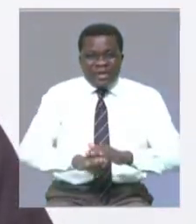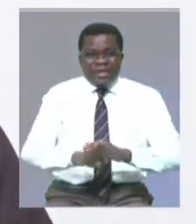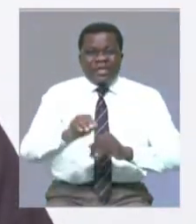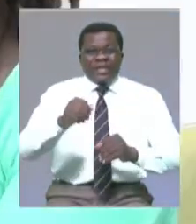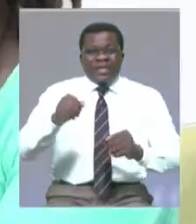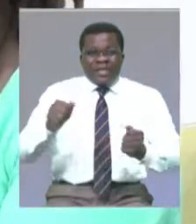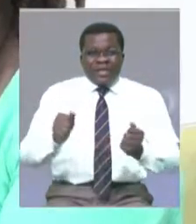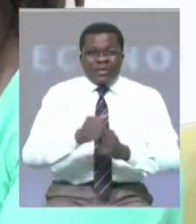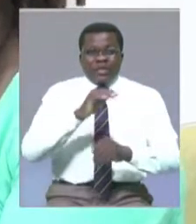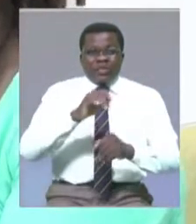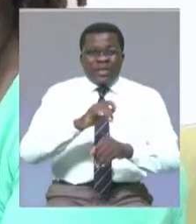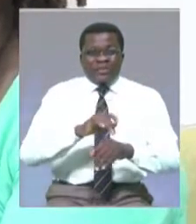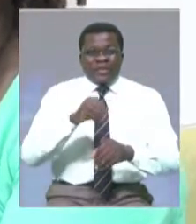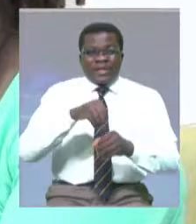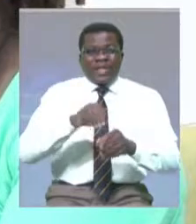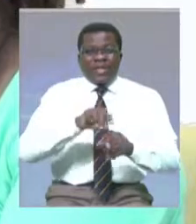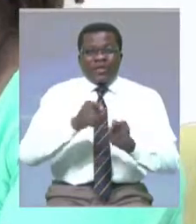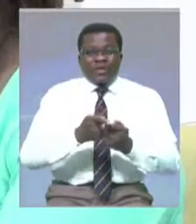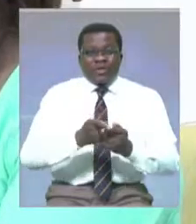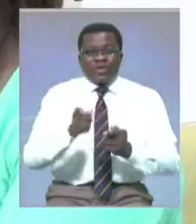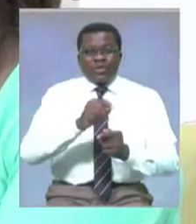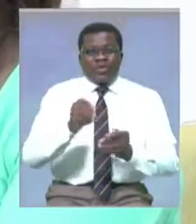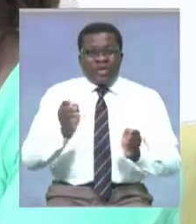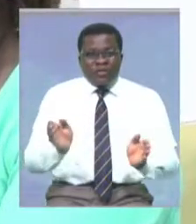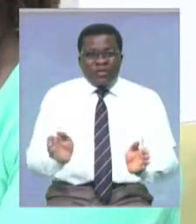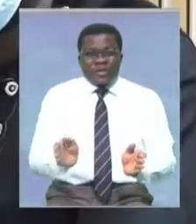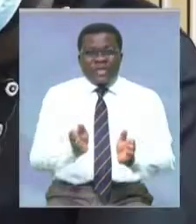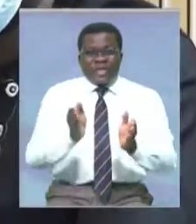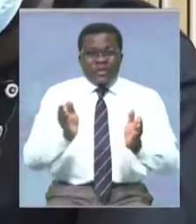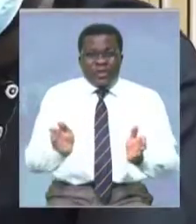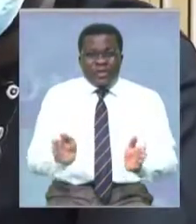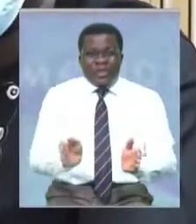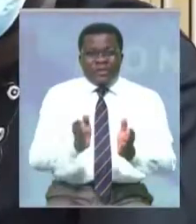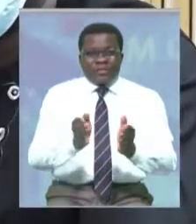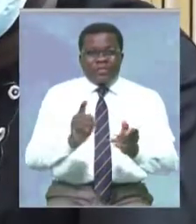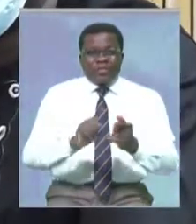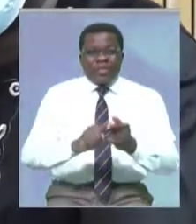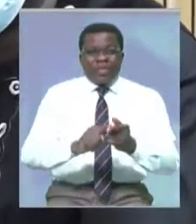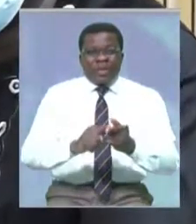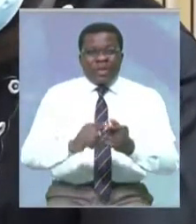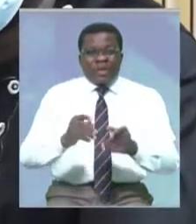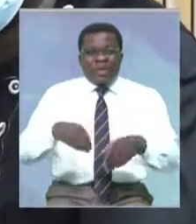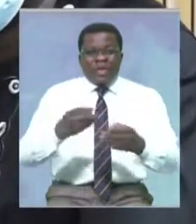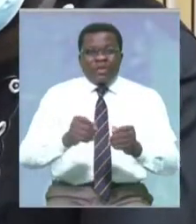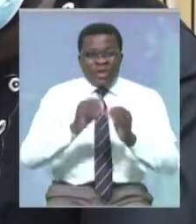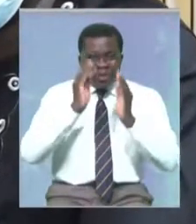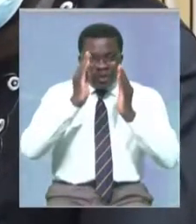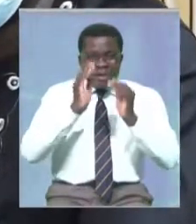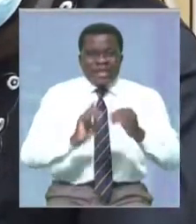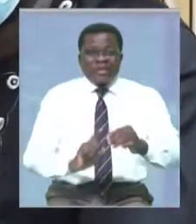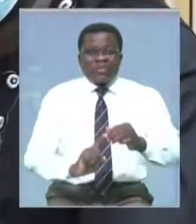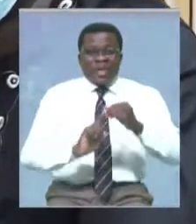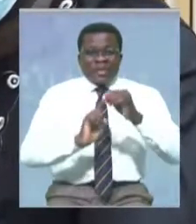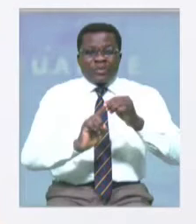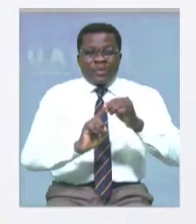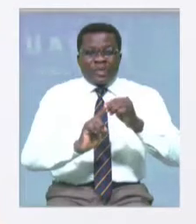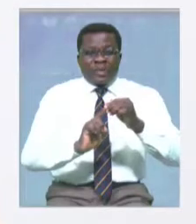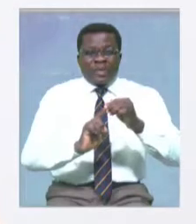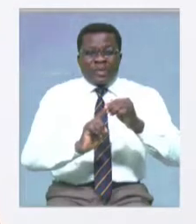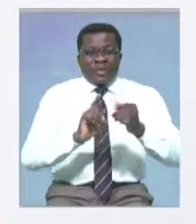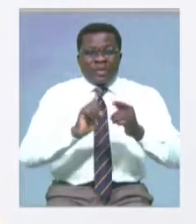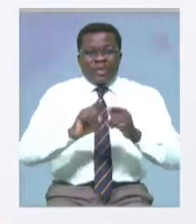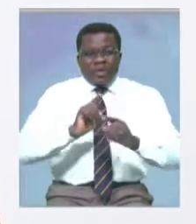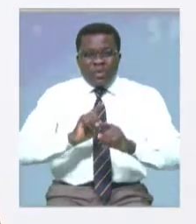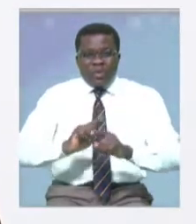plein pied dans la ZELECA. Je voudrais vous exhorter à accorder une attention particulière